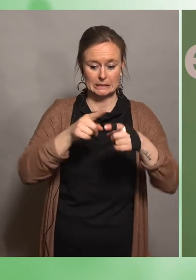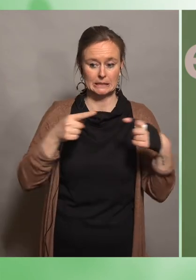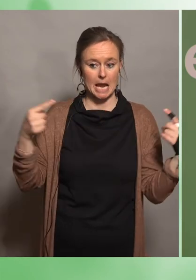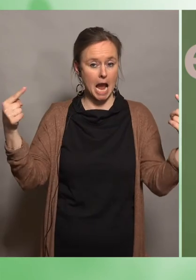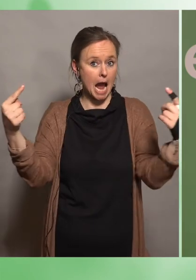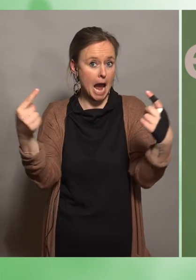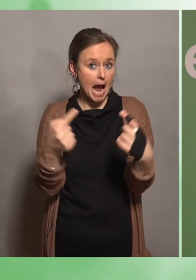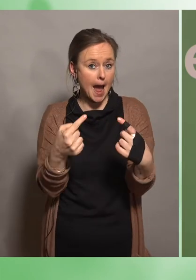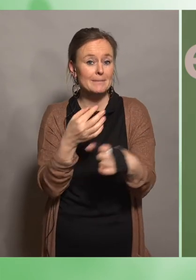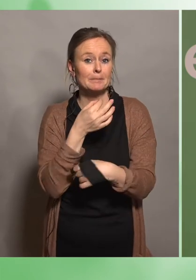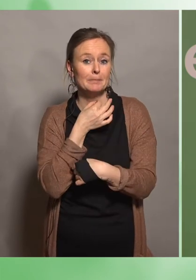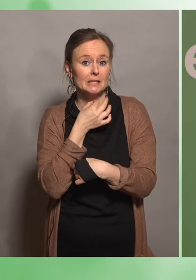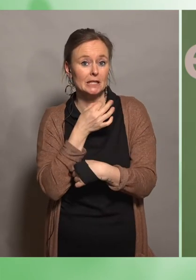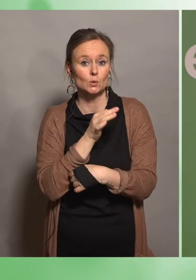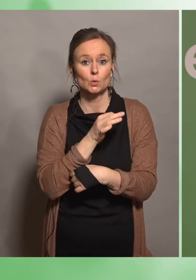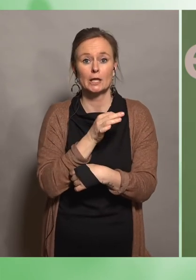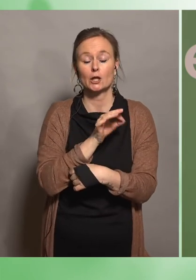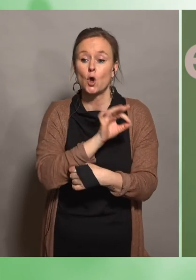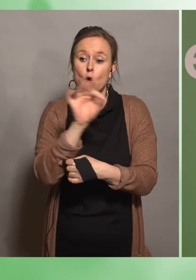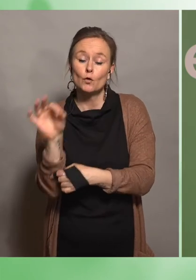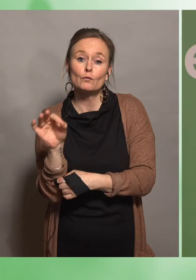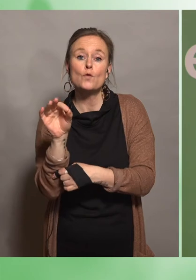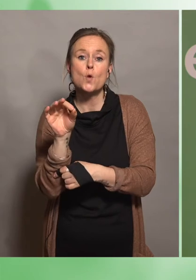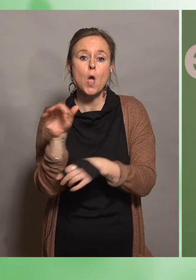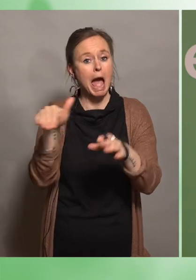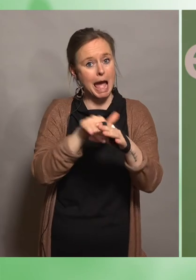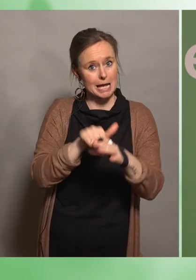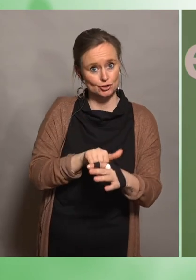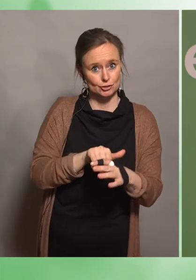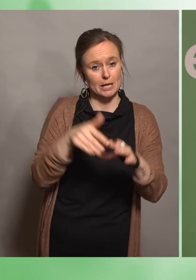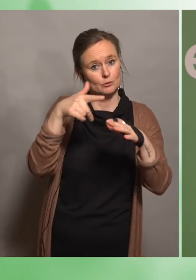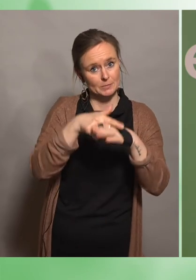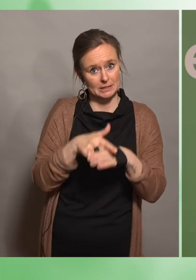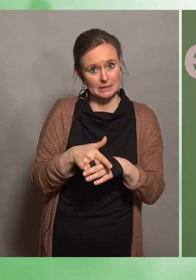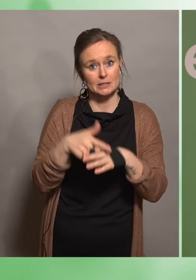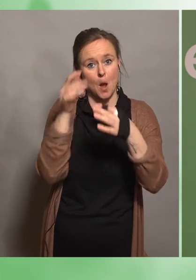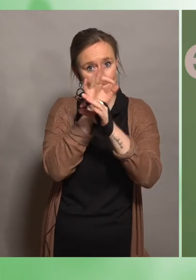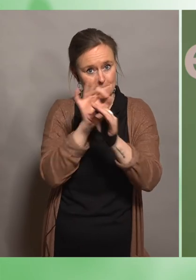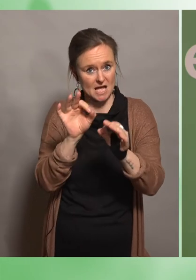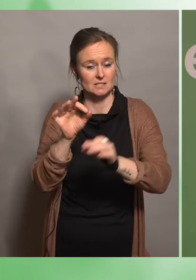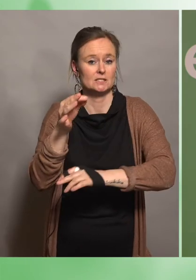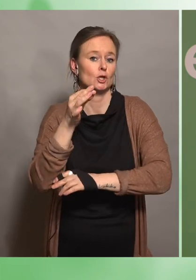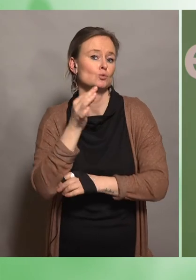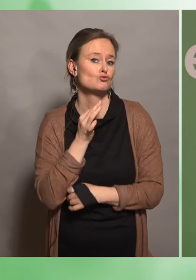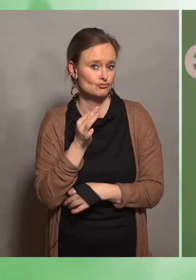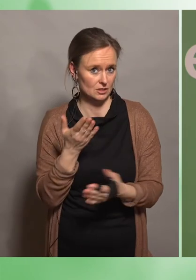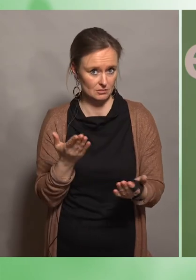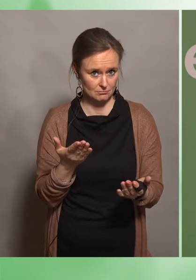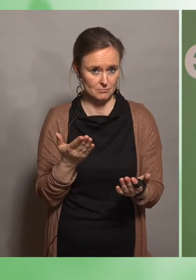für die Beschäftigung von Behinderten passen, stimmen. Da hat mein Kollege von der Arbeiterkammer ja schon ein paar Punkte